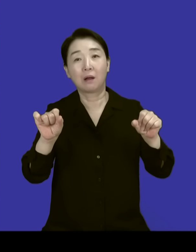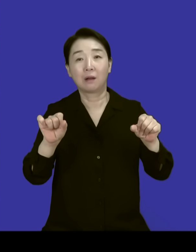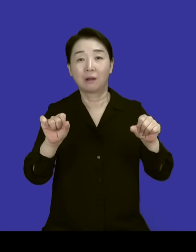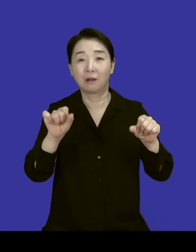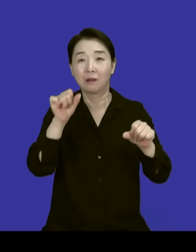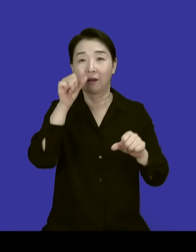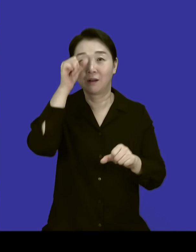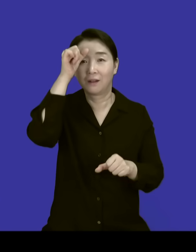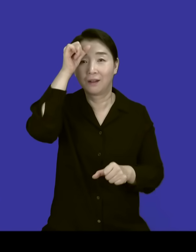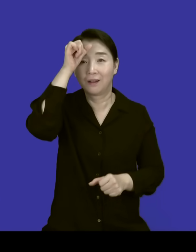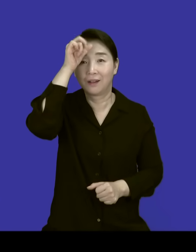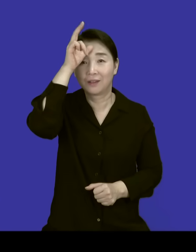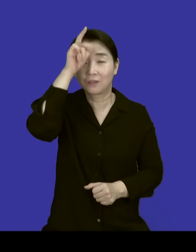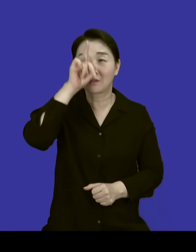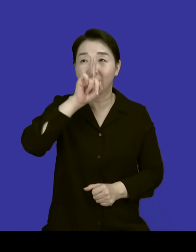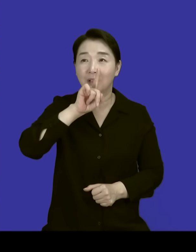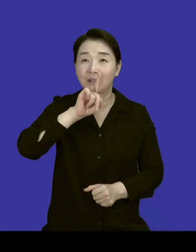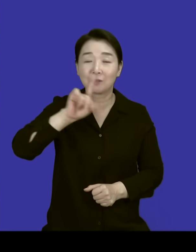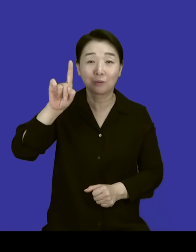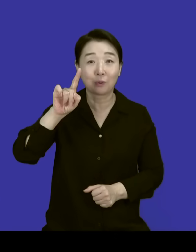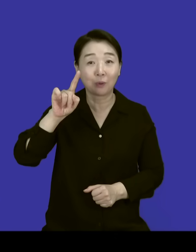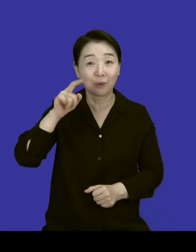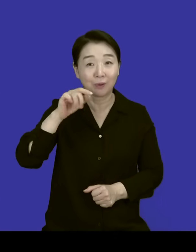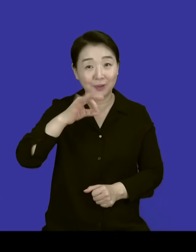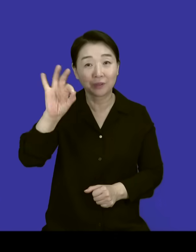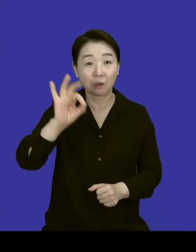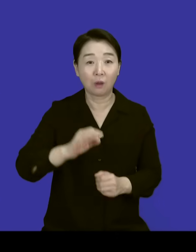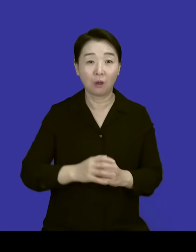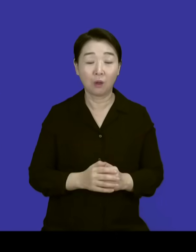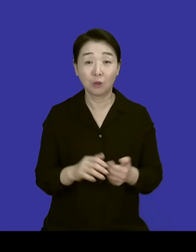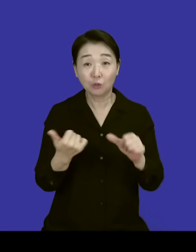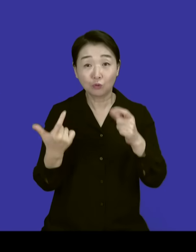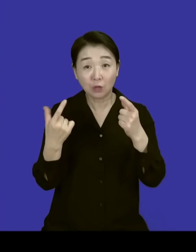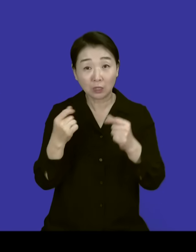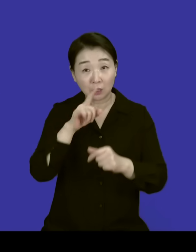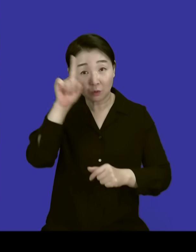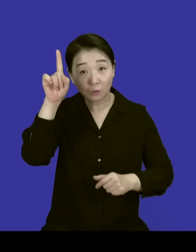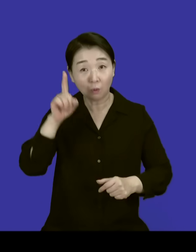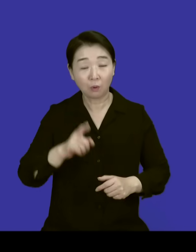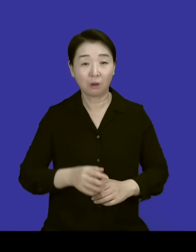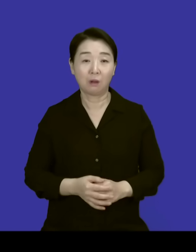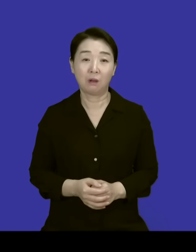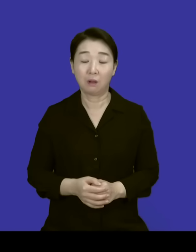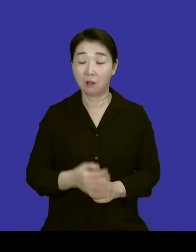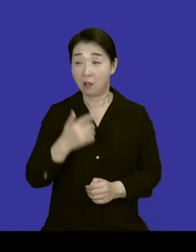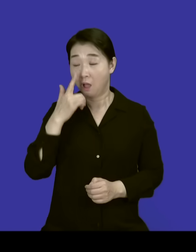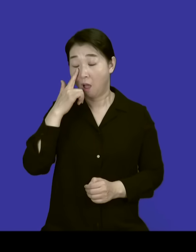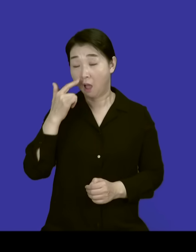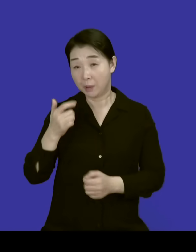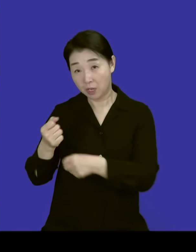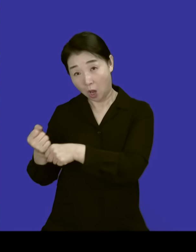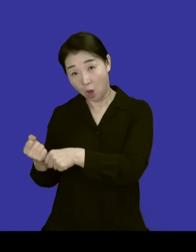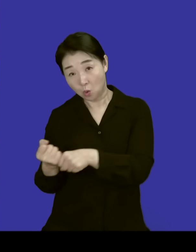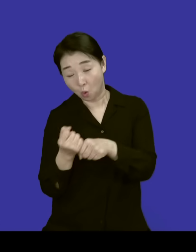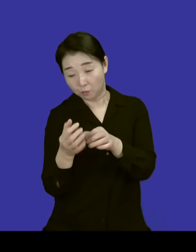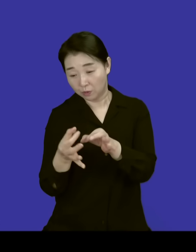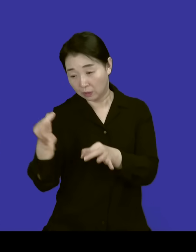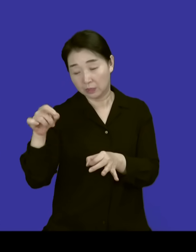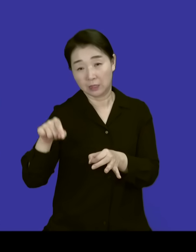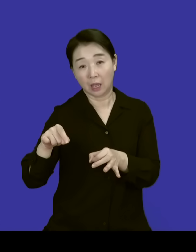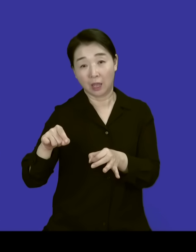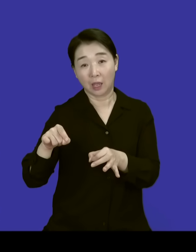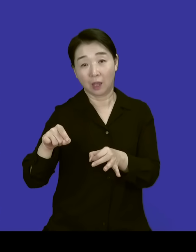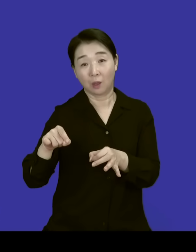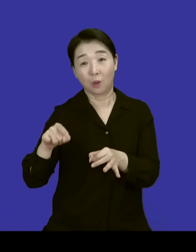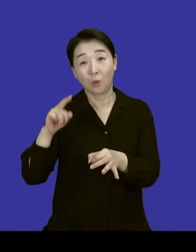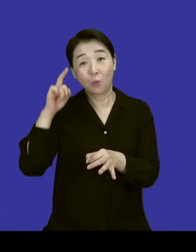신고할 만하네. 너무 무서워서. 죽을 것 같아서 그러니까. 신고한 거 아니에요? 그래서. 그러면 그러니까 아버지가 골프채랑 그 등산